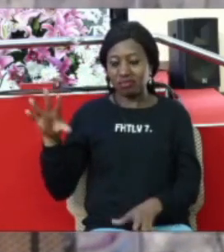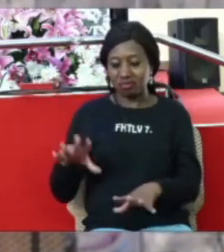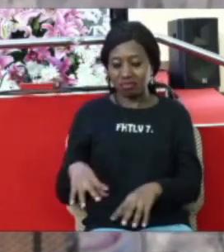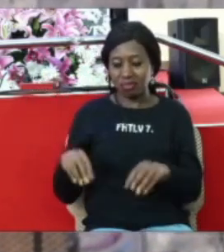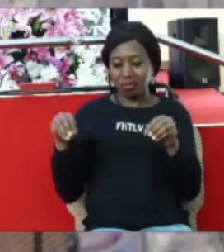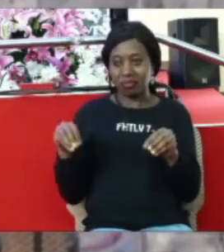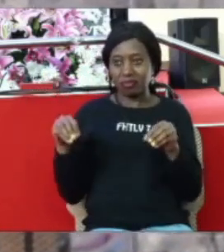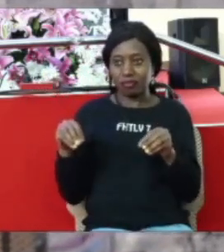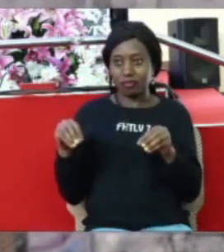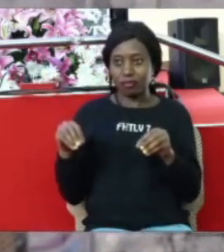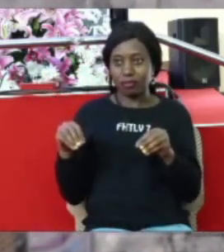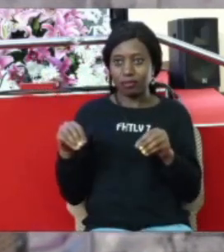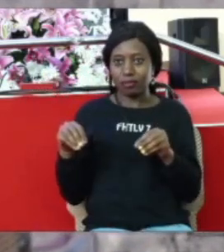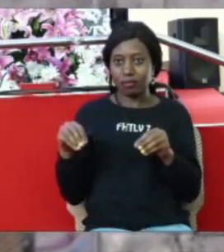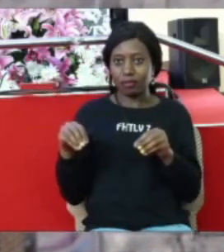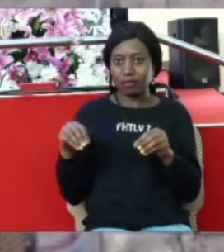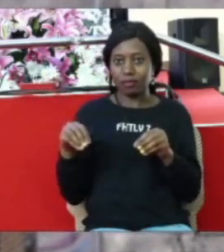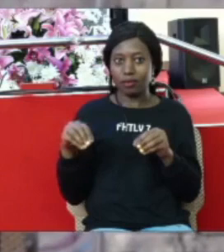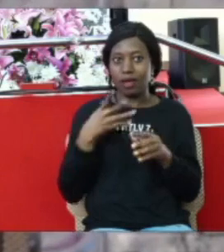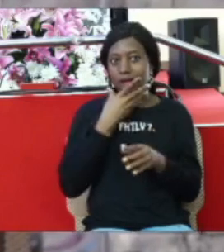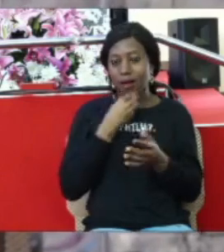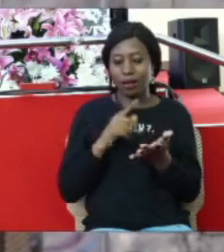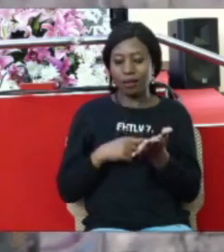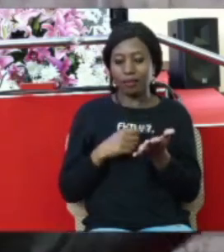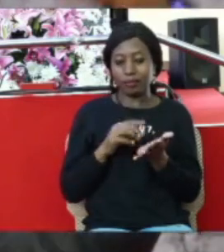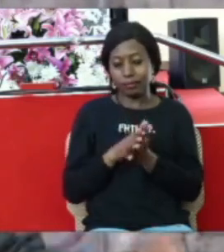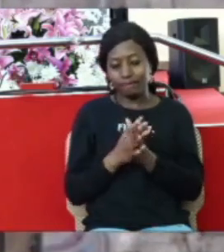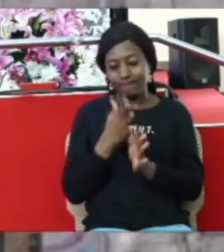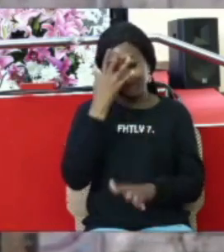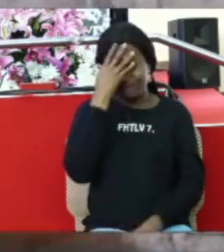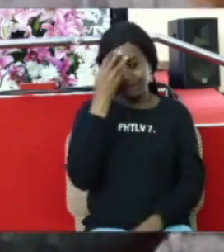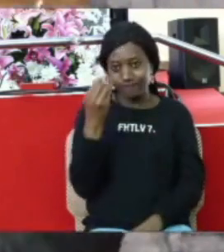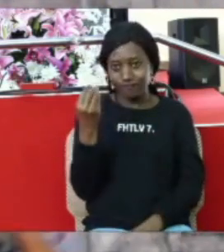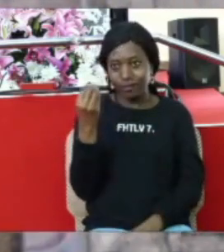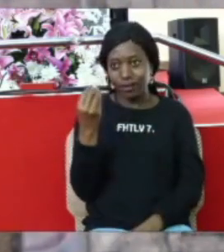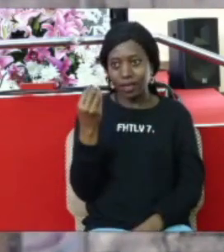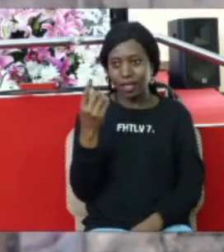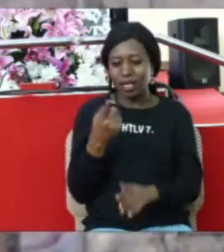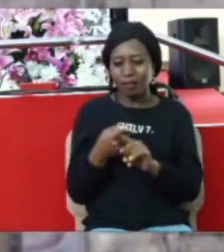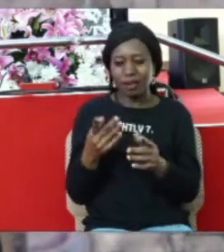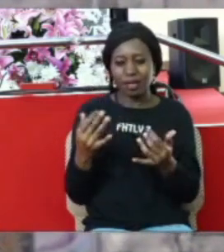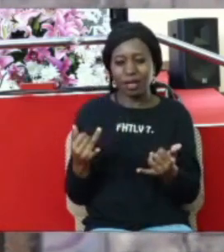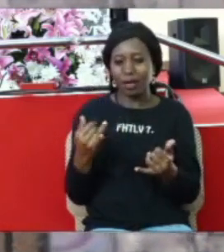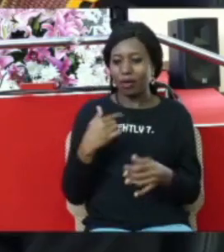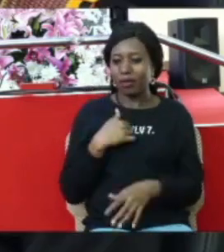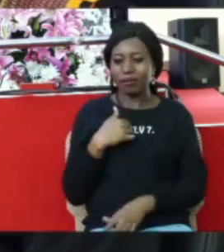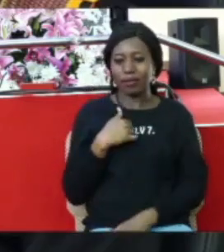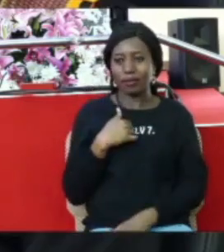Wananiangalia. You wanted to sleep in your room? Yes. Wakanipatia. You can even keep it. Unajua haina